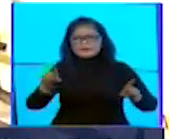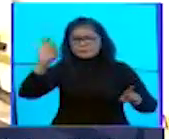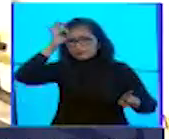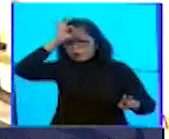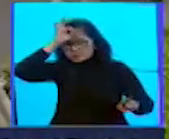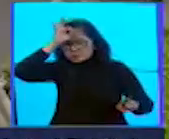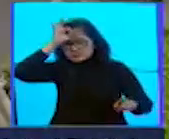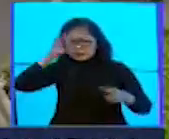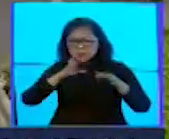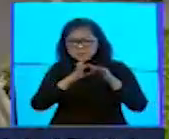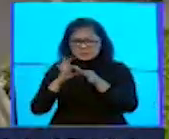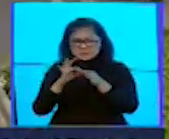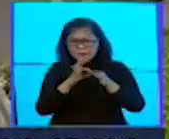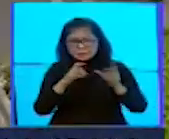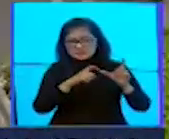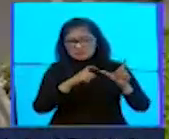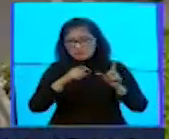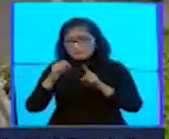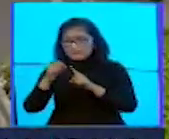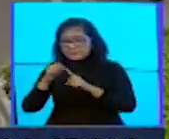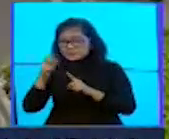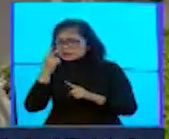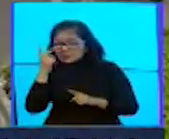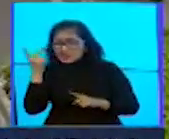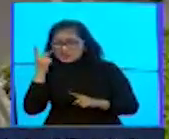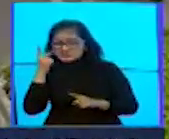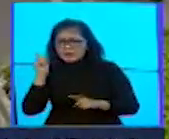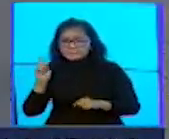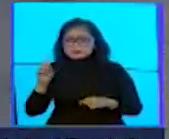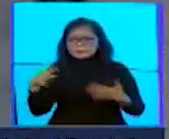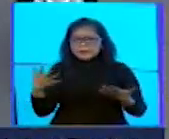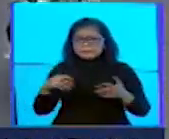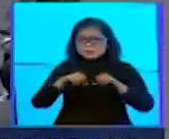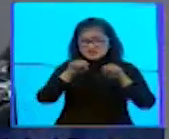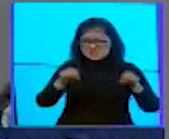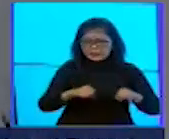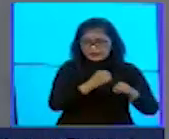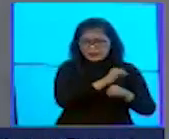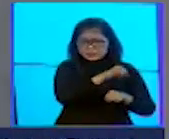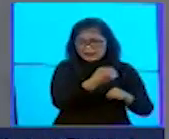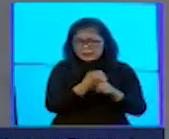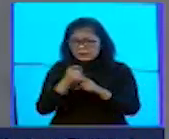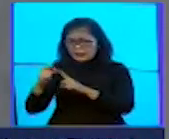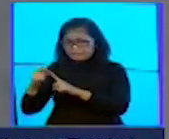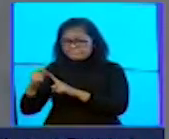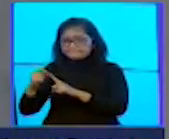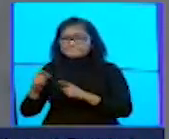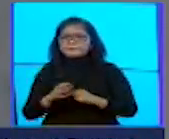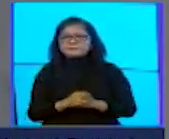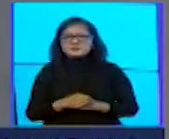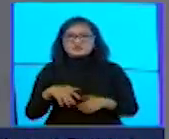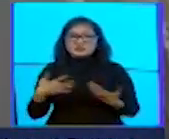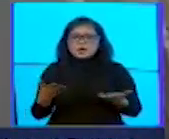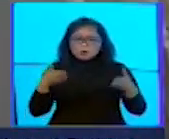PP ini berjaga dalam rangka pemberlakuan ganjil genap yang memang berlaku salah satu titiknya di kawasan Sudirman Tamrin,